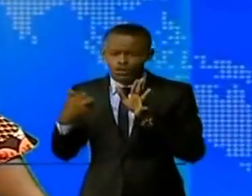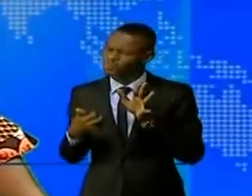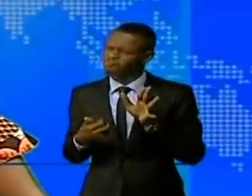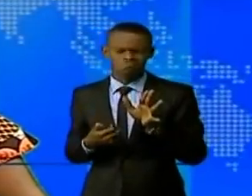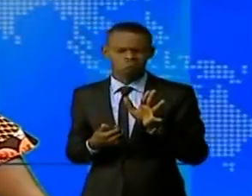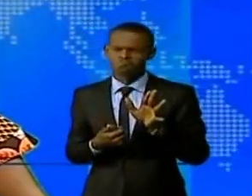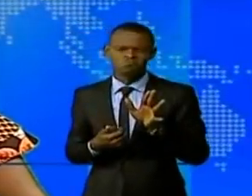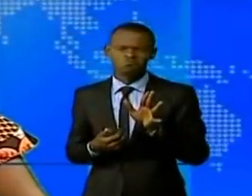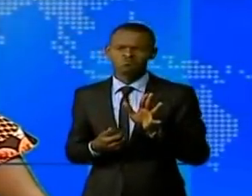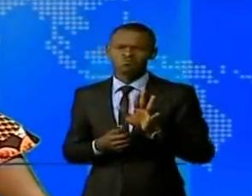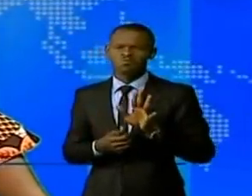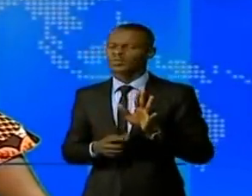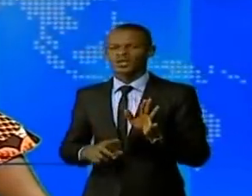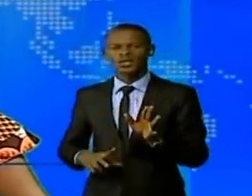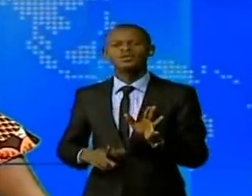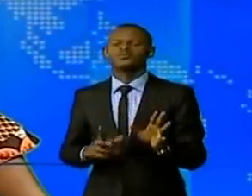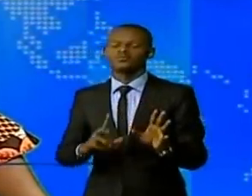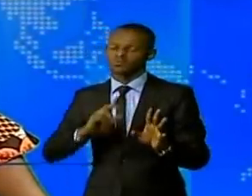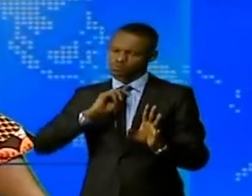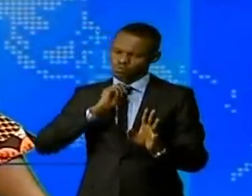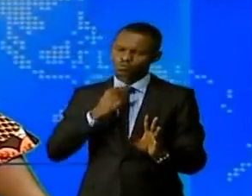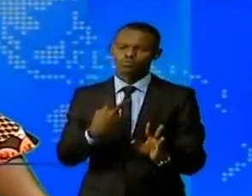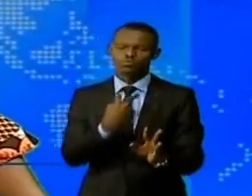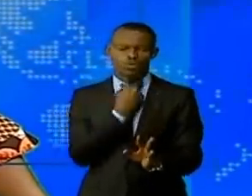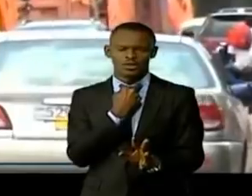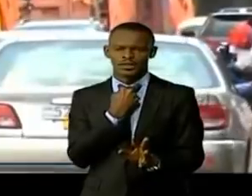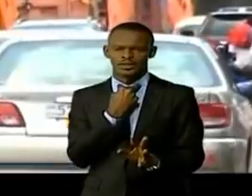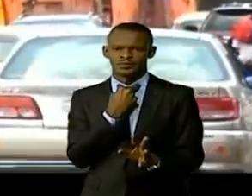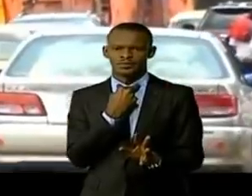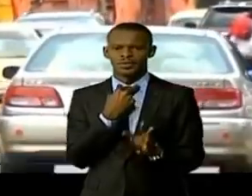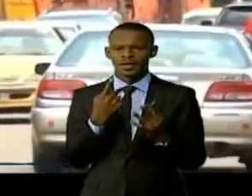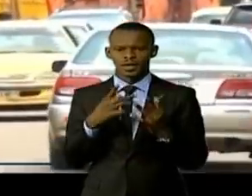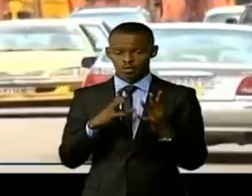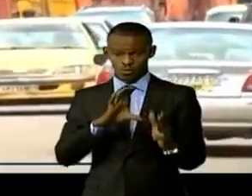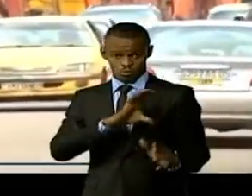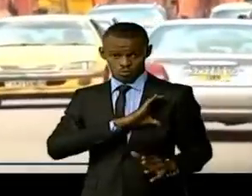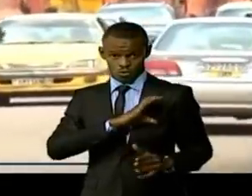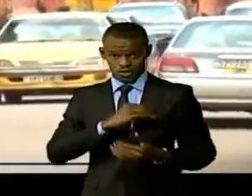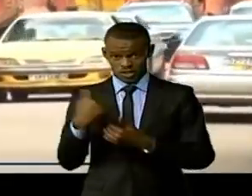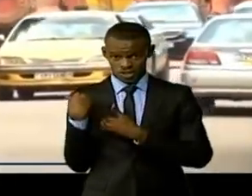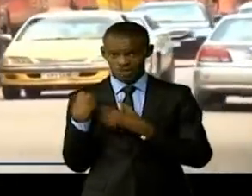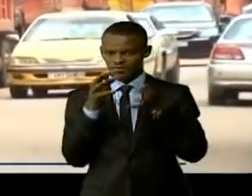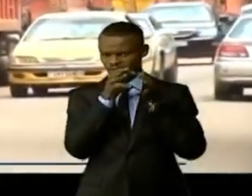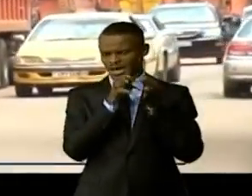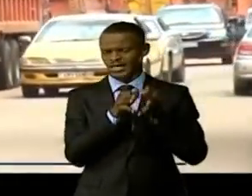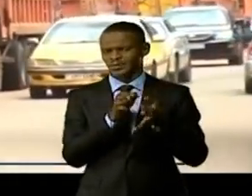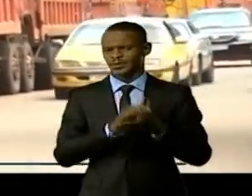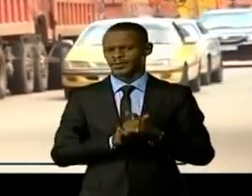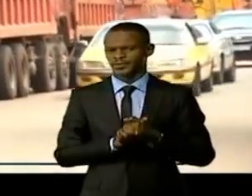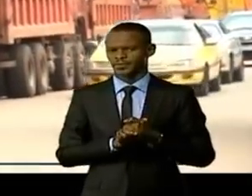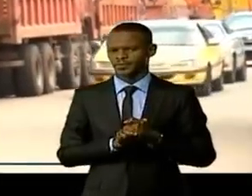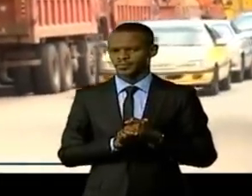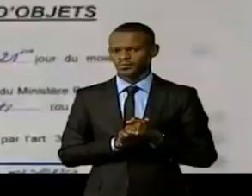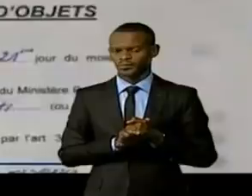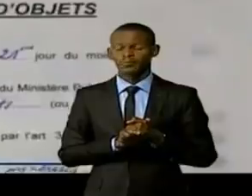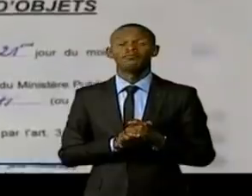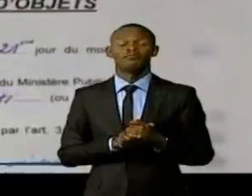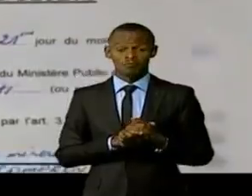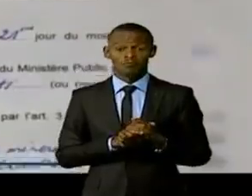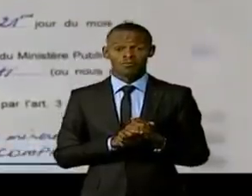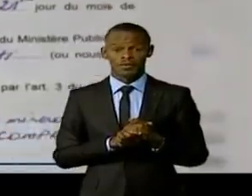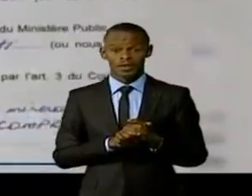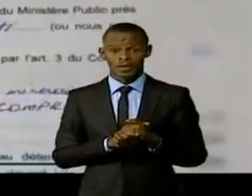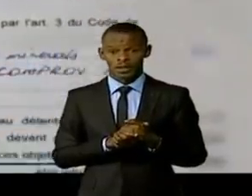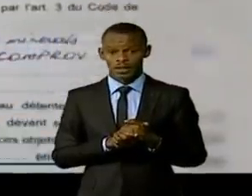présentés au commandant de leur juridiction. Le commissariat de la police du Haut-Katanga a mis la main sur